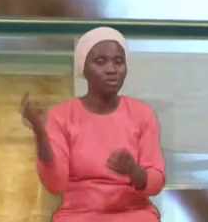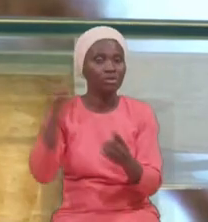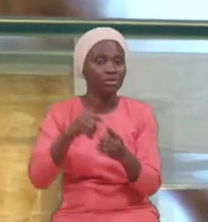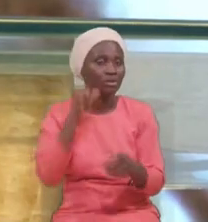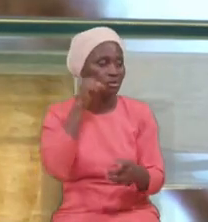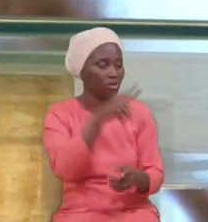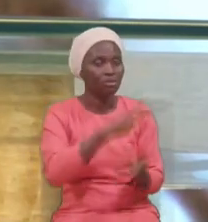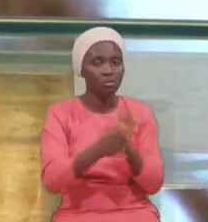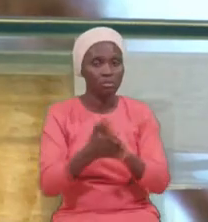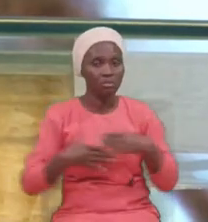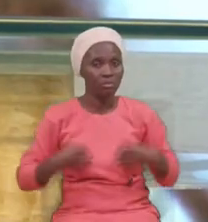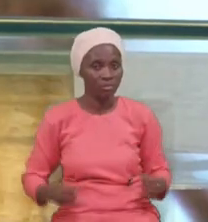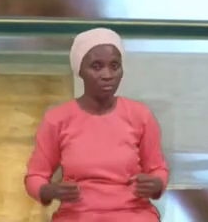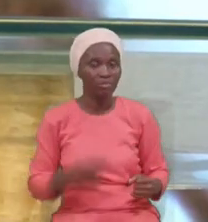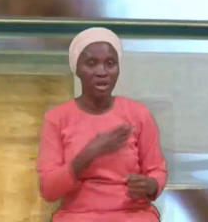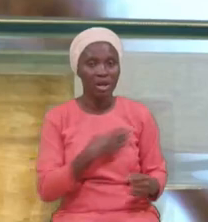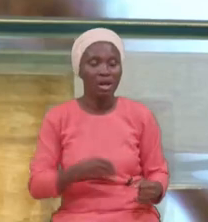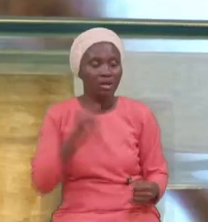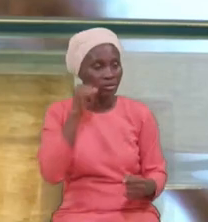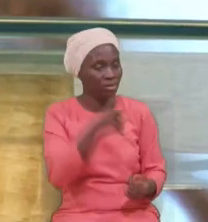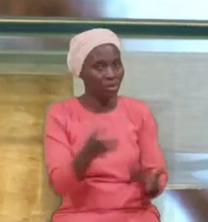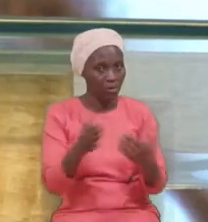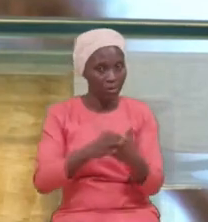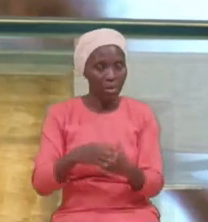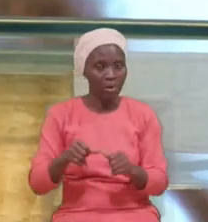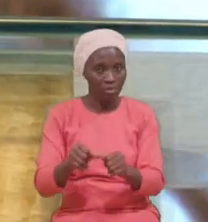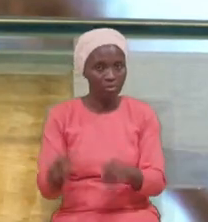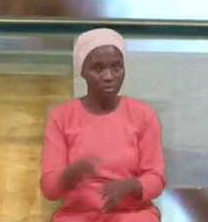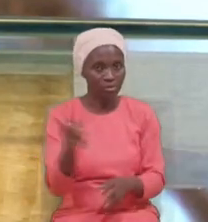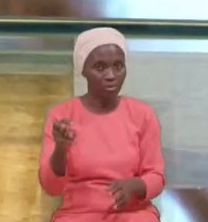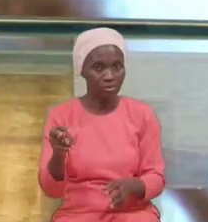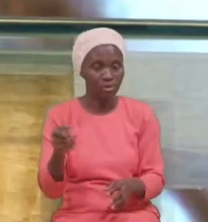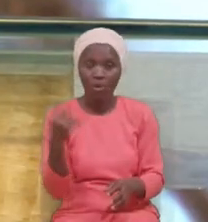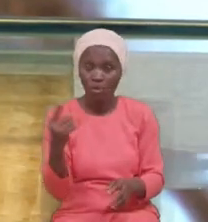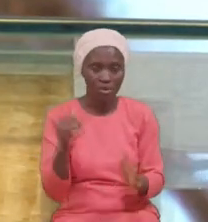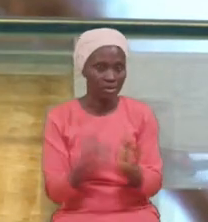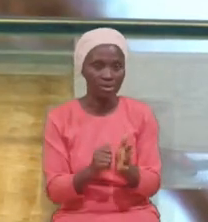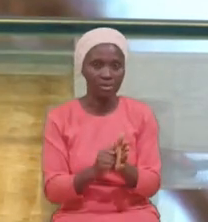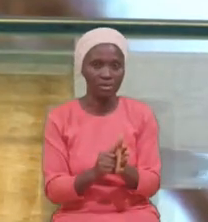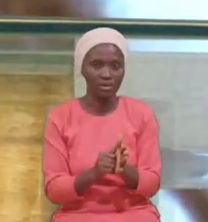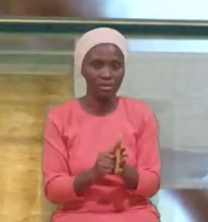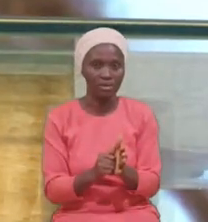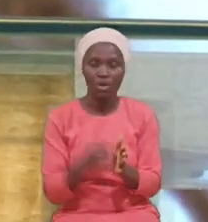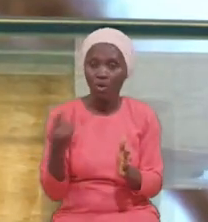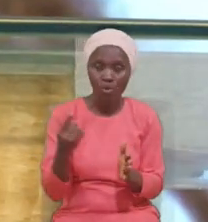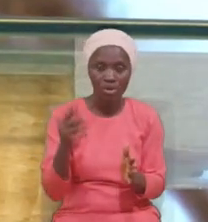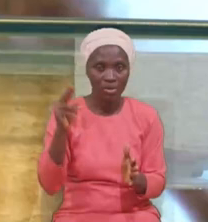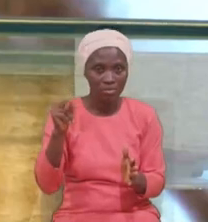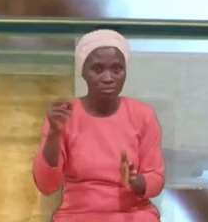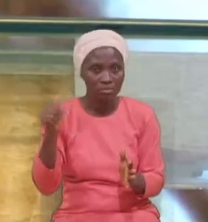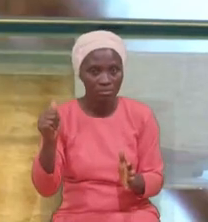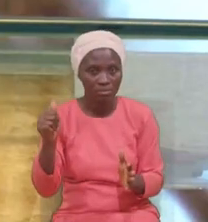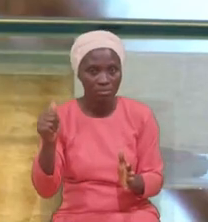restait 7 jours avant qu'elle ne soit guérie et confirmée. Et le voyage a continué. À part